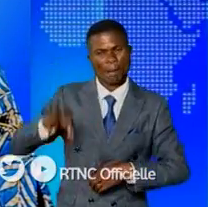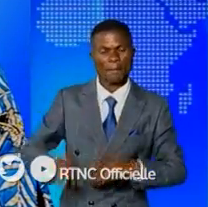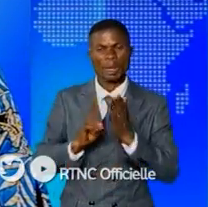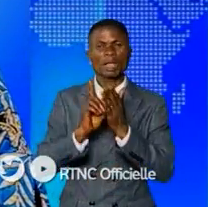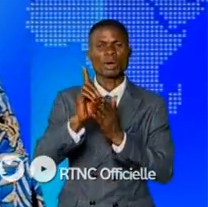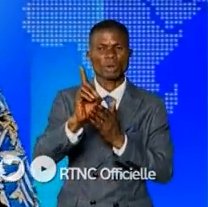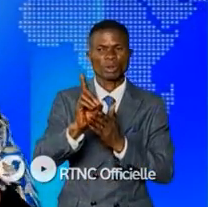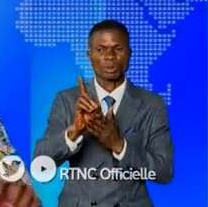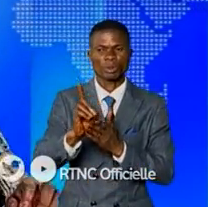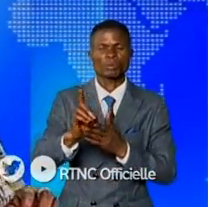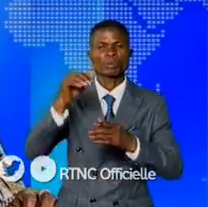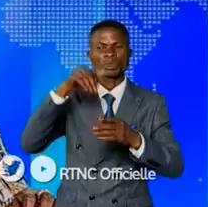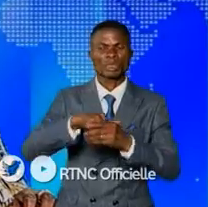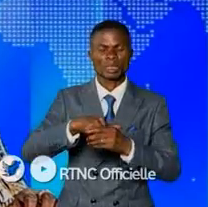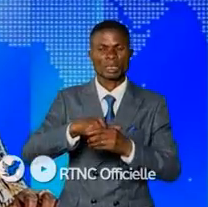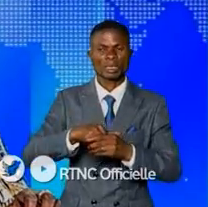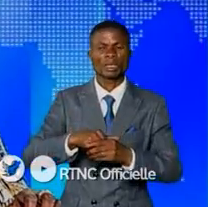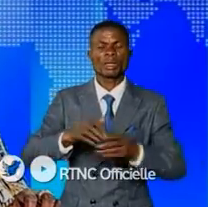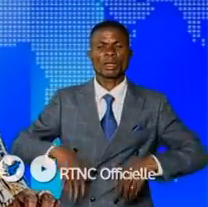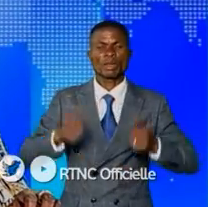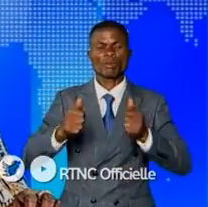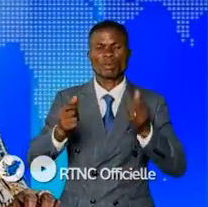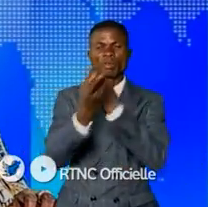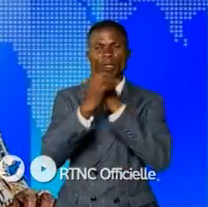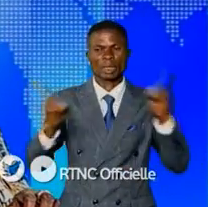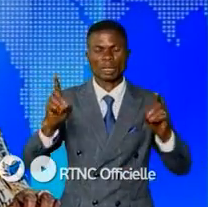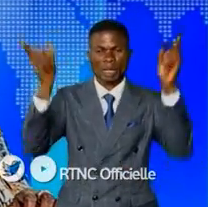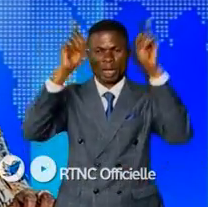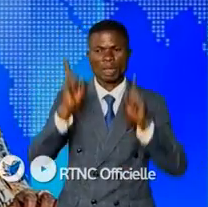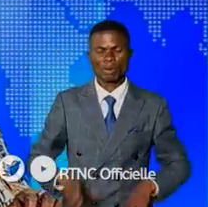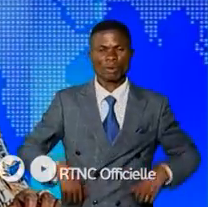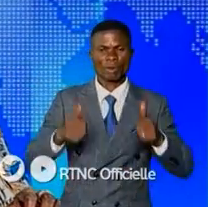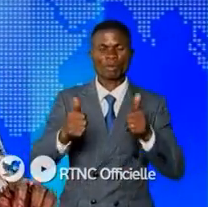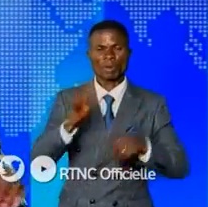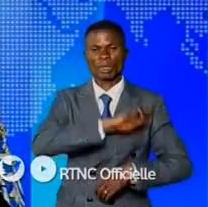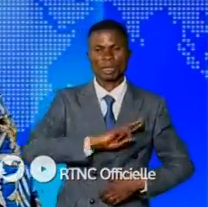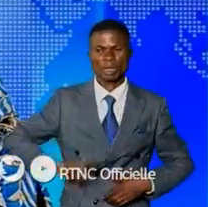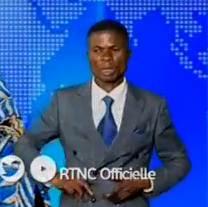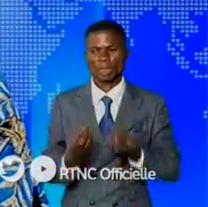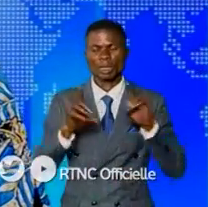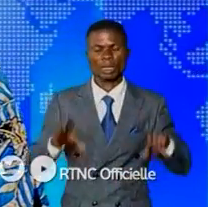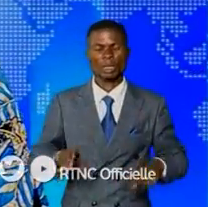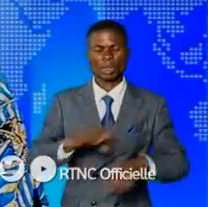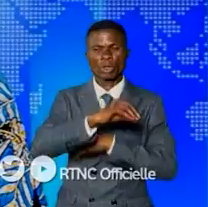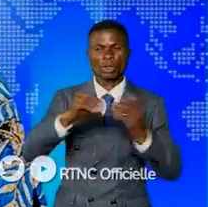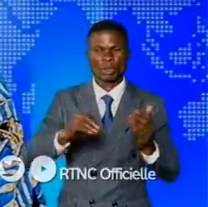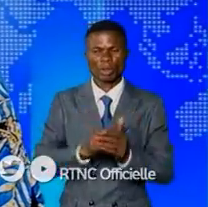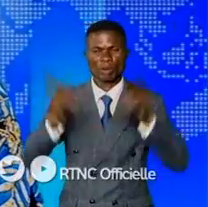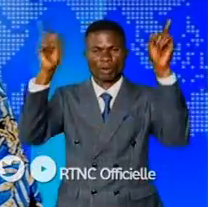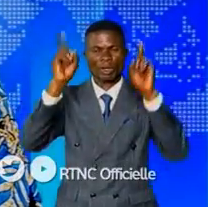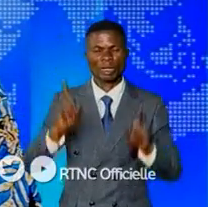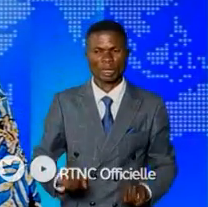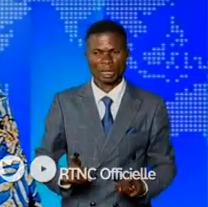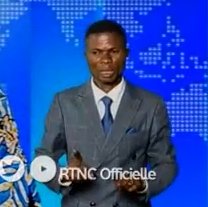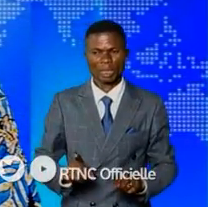développement auto-centré. Que vive la démocratie en Afrique, que vive la République démocratique du Congo au cœur de